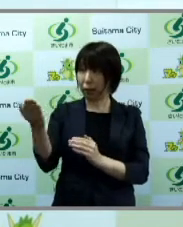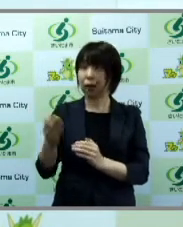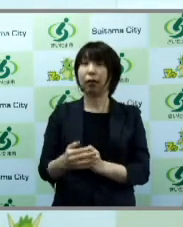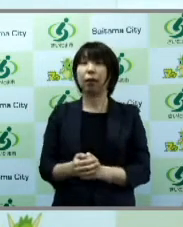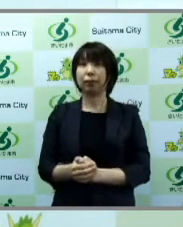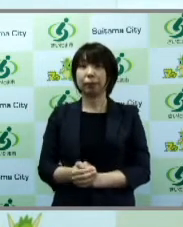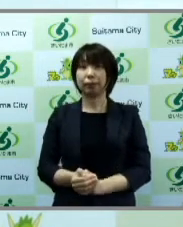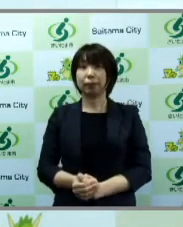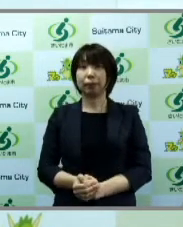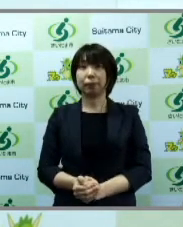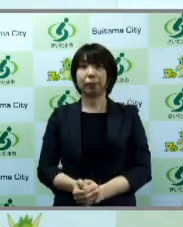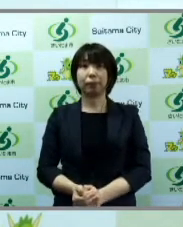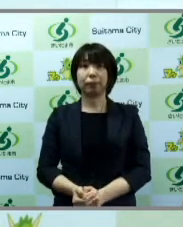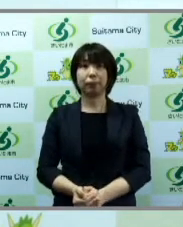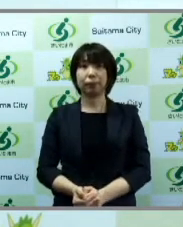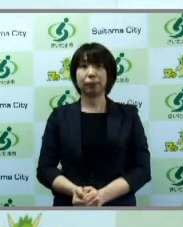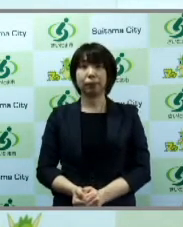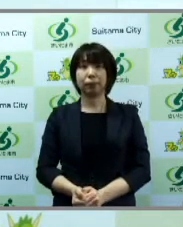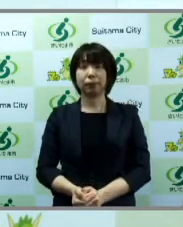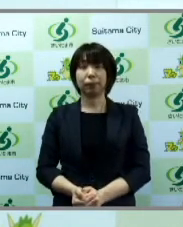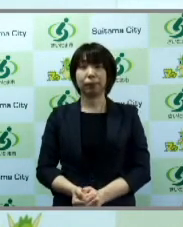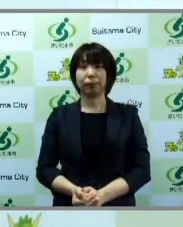願いします。